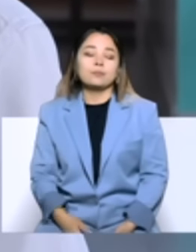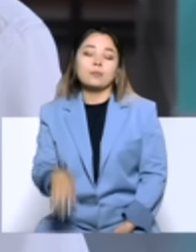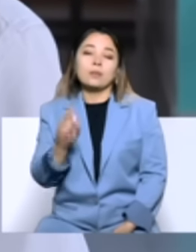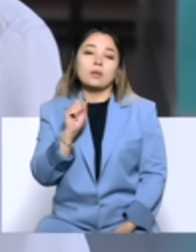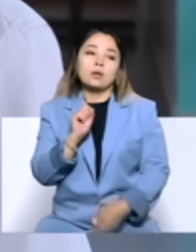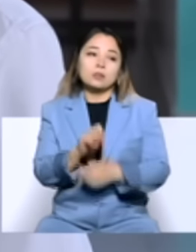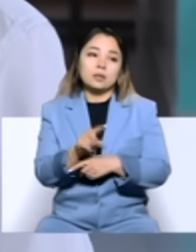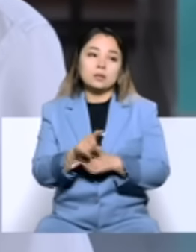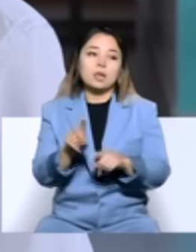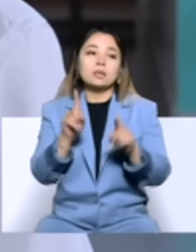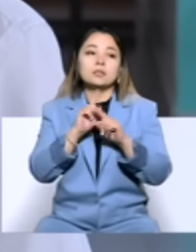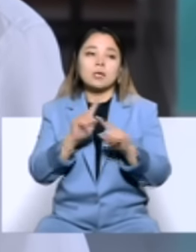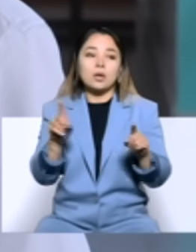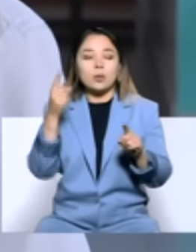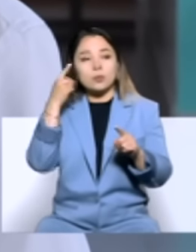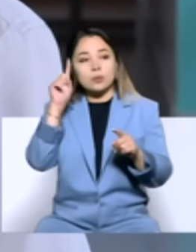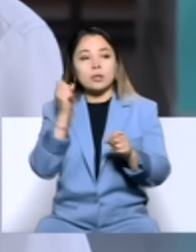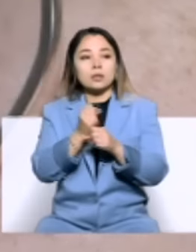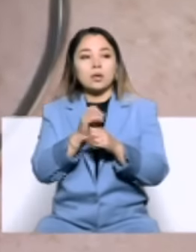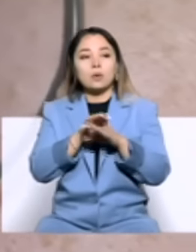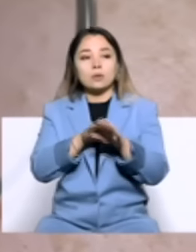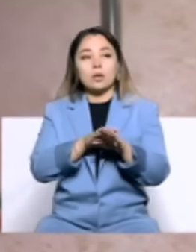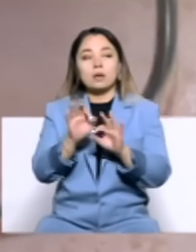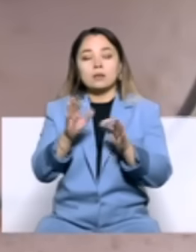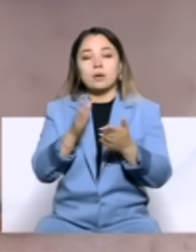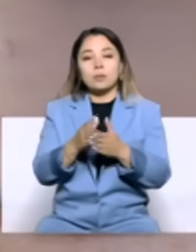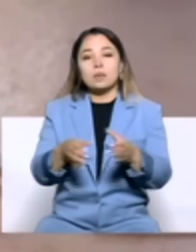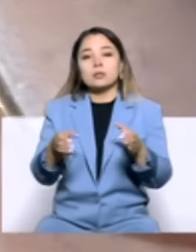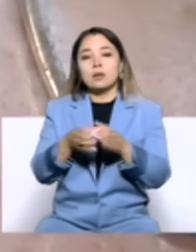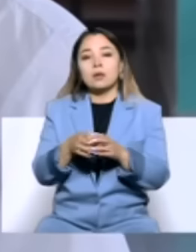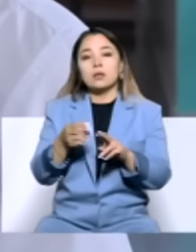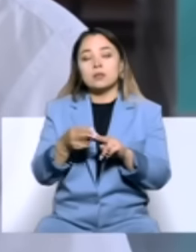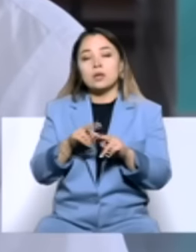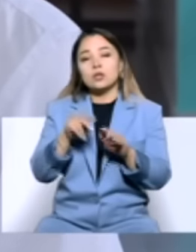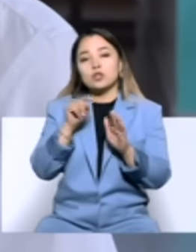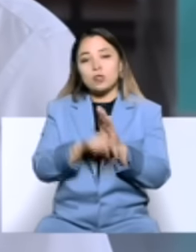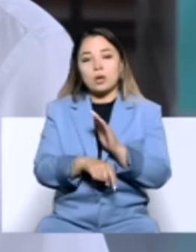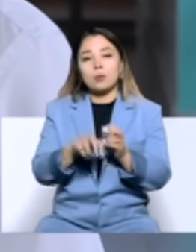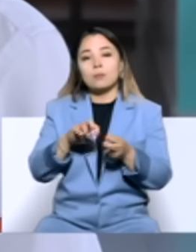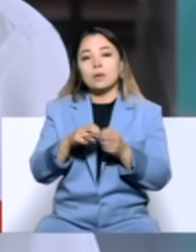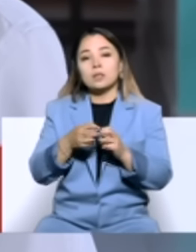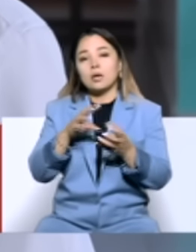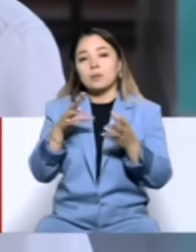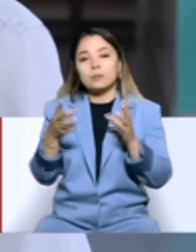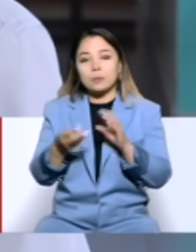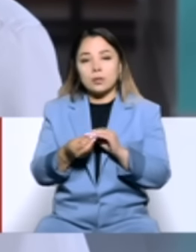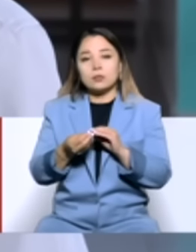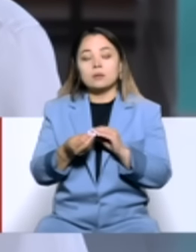тапсырмада креативтік логикалық ойлау болды. Солардың ішінде бір мәселелерді